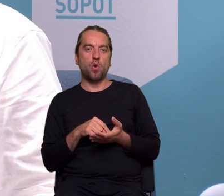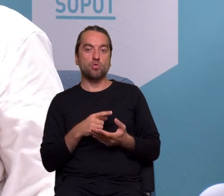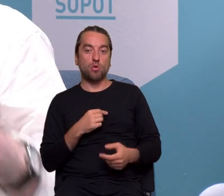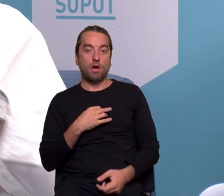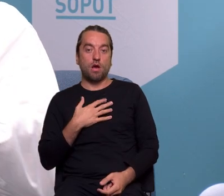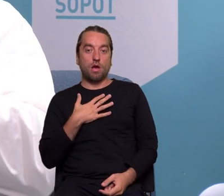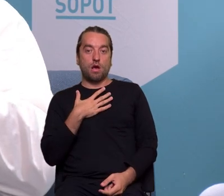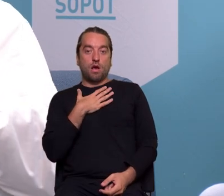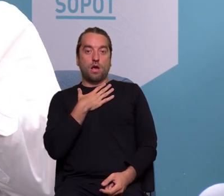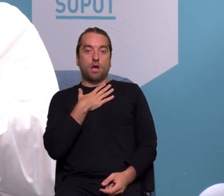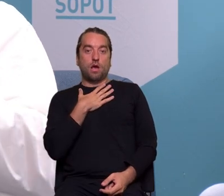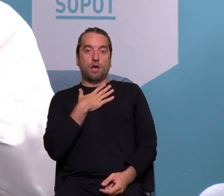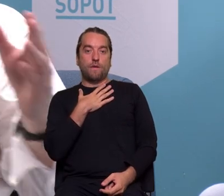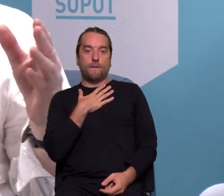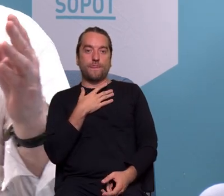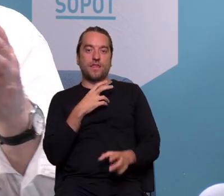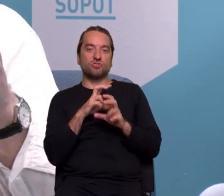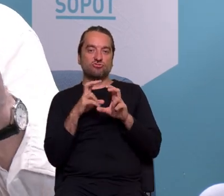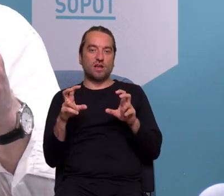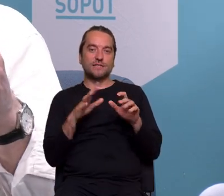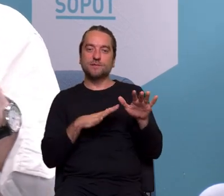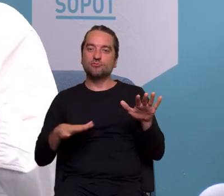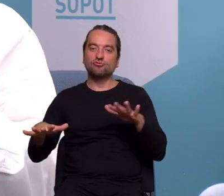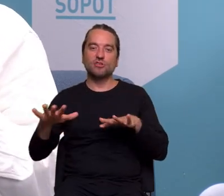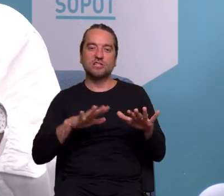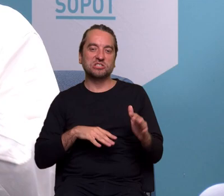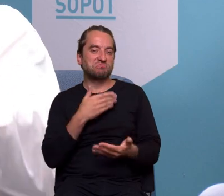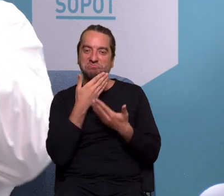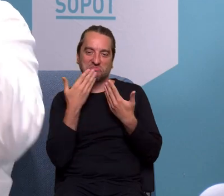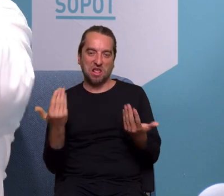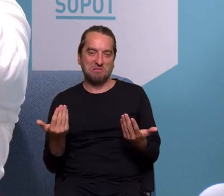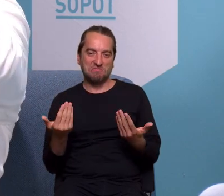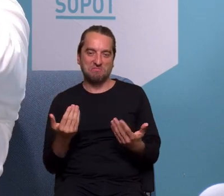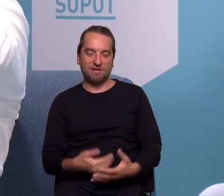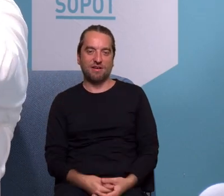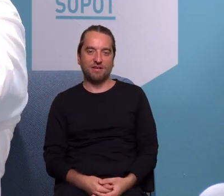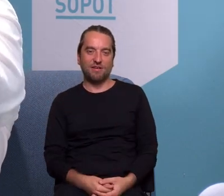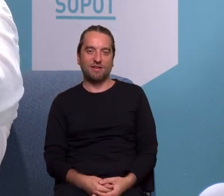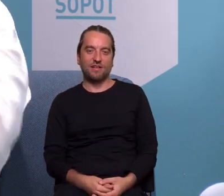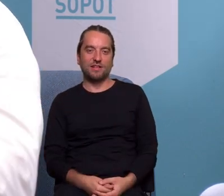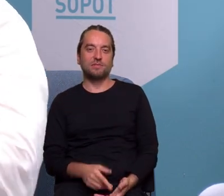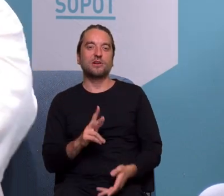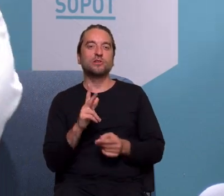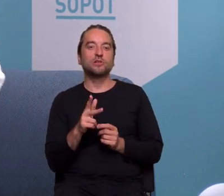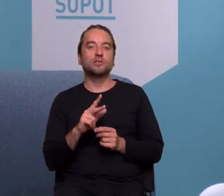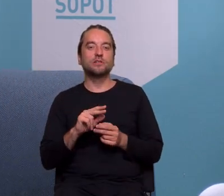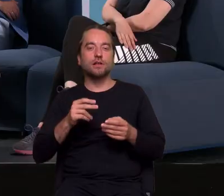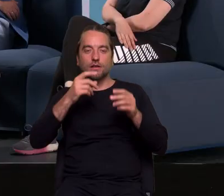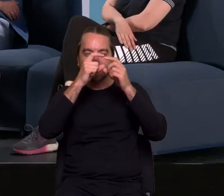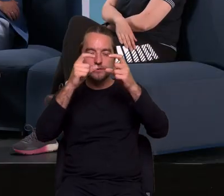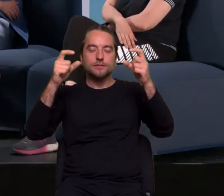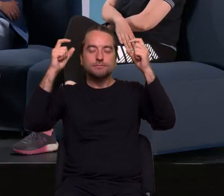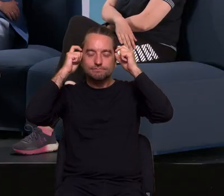wrażenie, że czas i przestrzeń istnieje, ponieważ właściwie gdyby mnie ktoś z zawiązanymi oczami